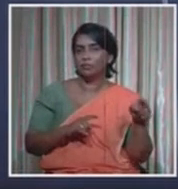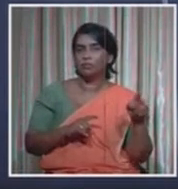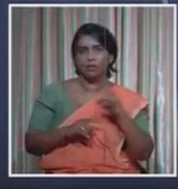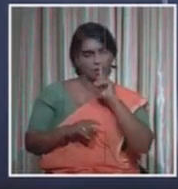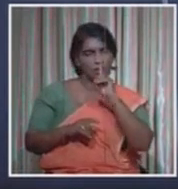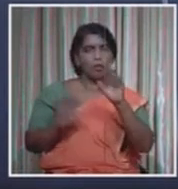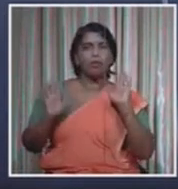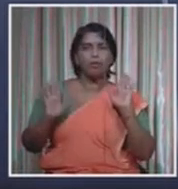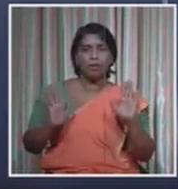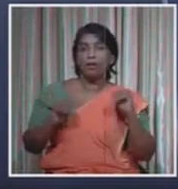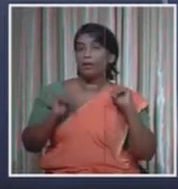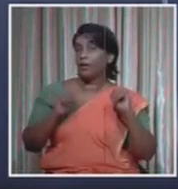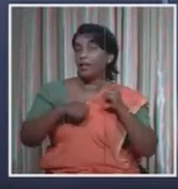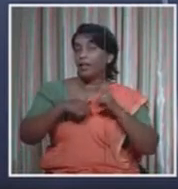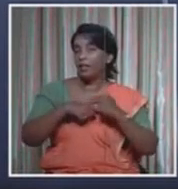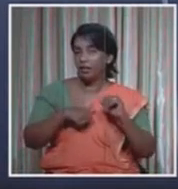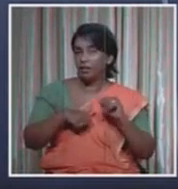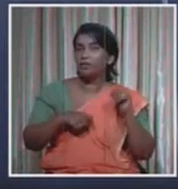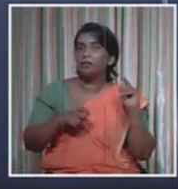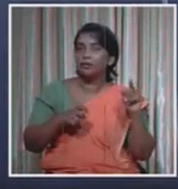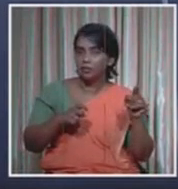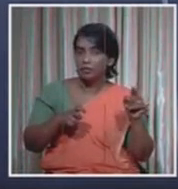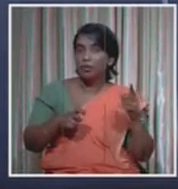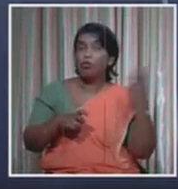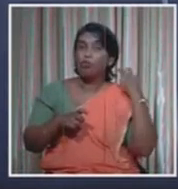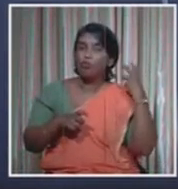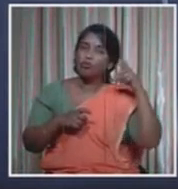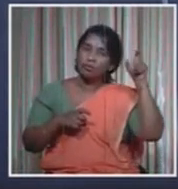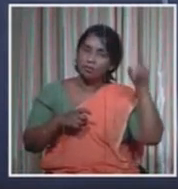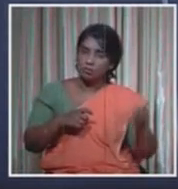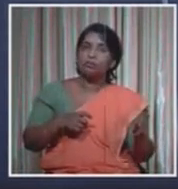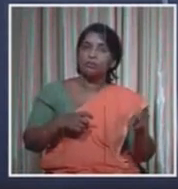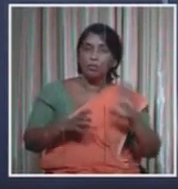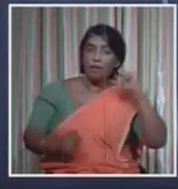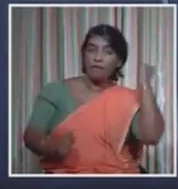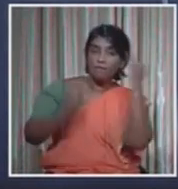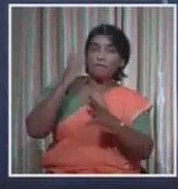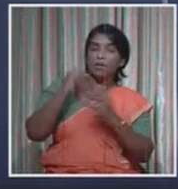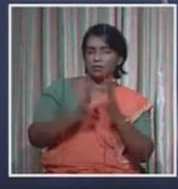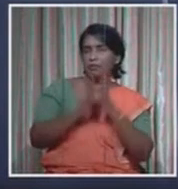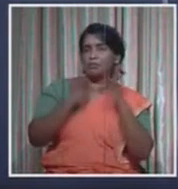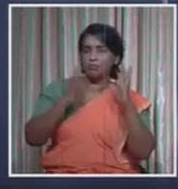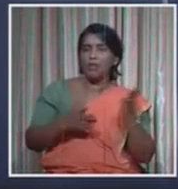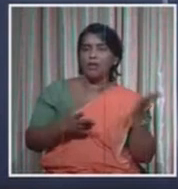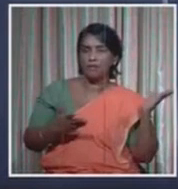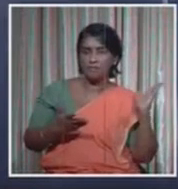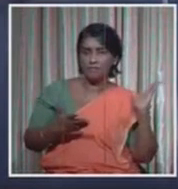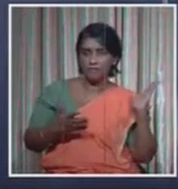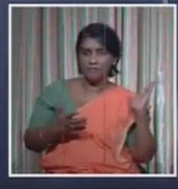කියන්නට ඕනේ මොකද හේතුව? එතුමා මුස්ලිම් ජාතිකයෙක් නිසා එතුමාට පහර ගහන්න අතන සමහර අය ඉන්න නිසා.